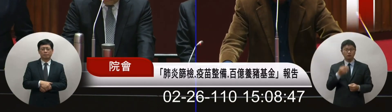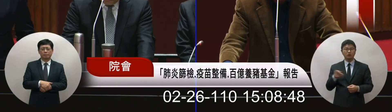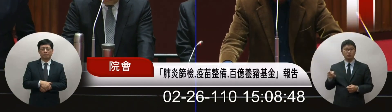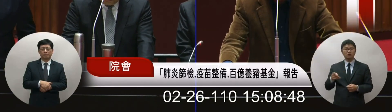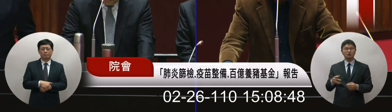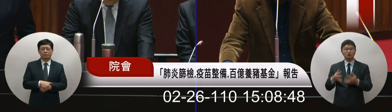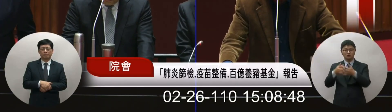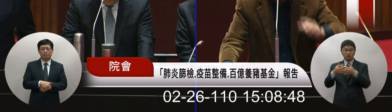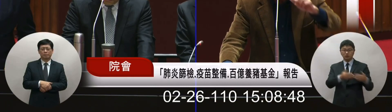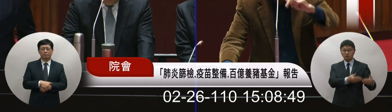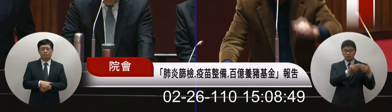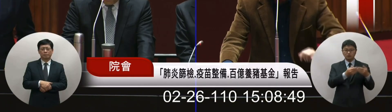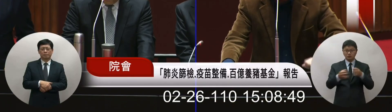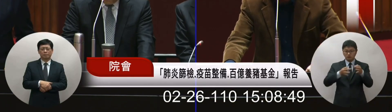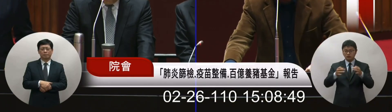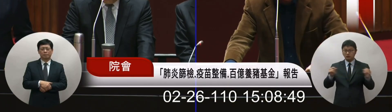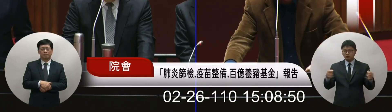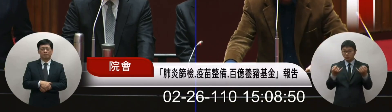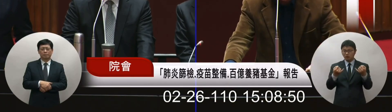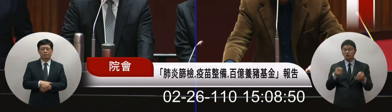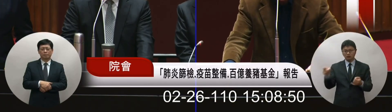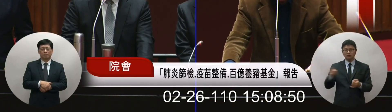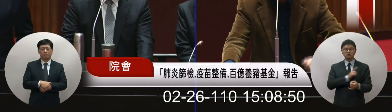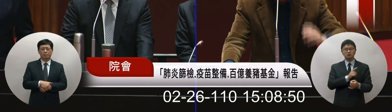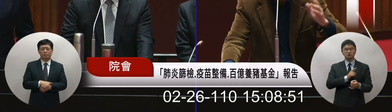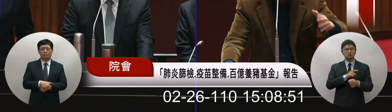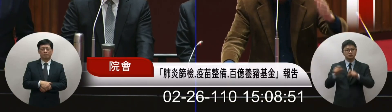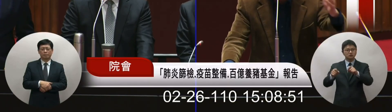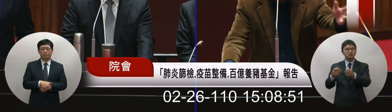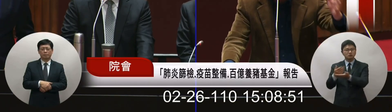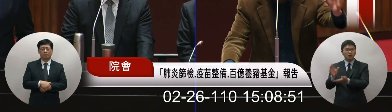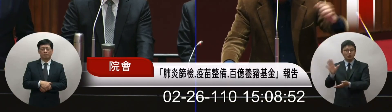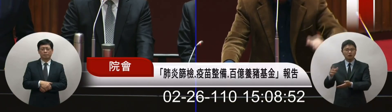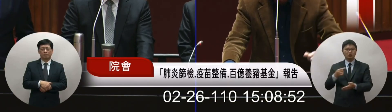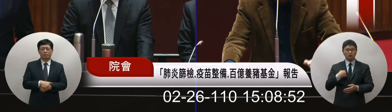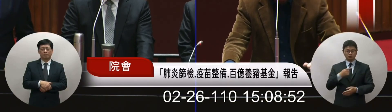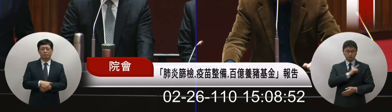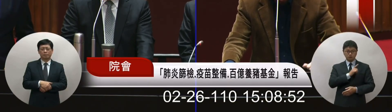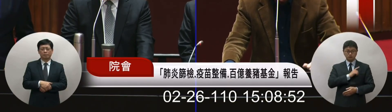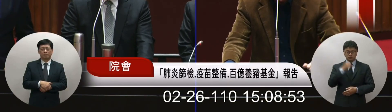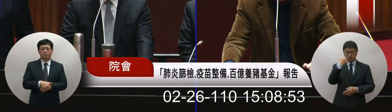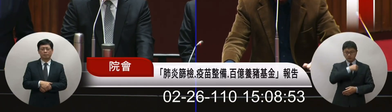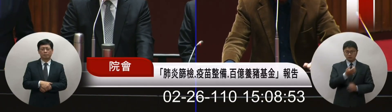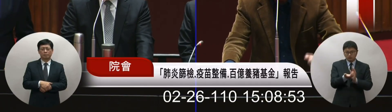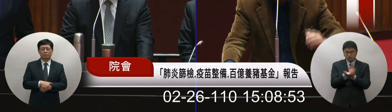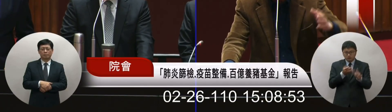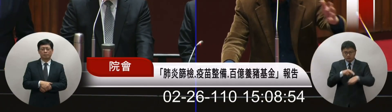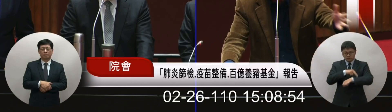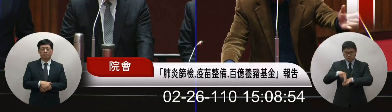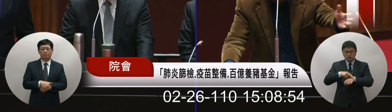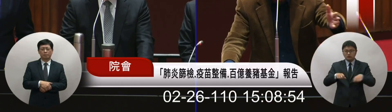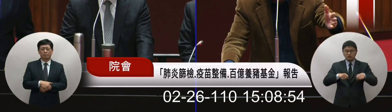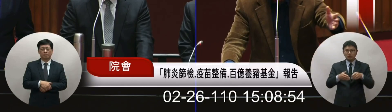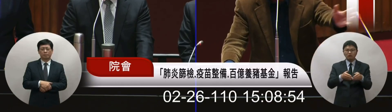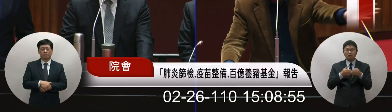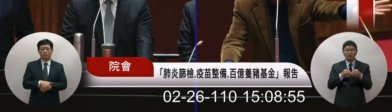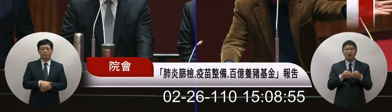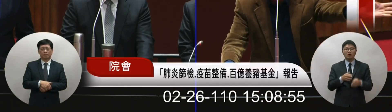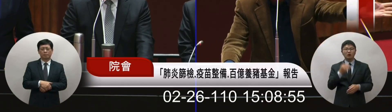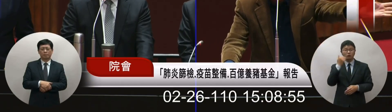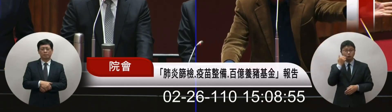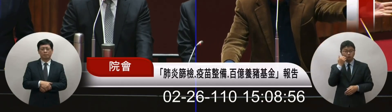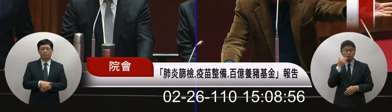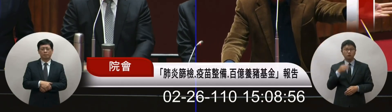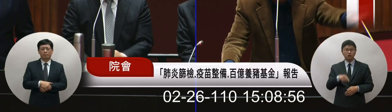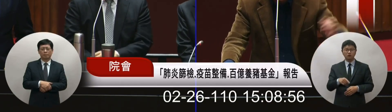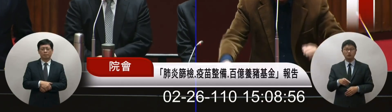么做了。那我们自己要有因应的方案，超前部署的作为嘛。啊，不然你到时这是